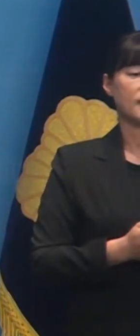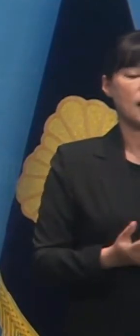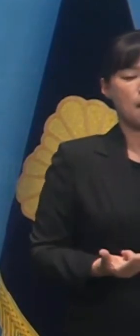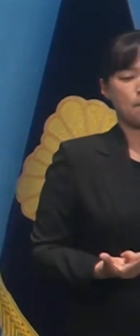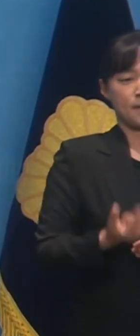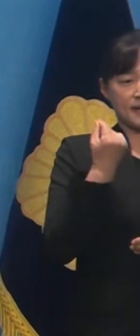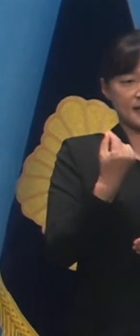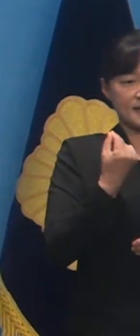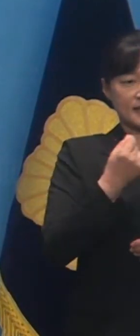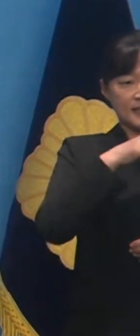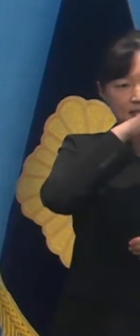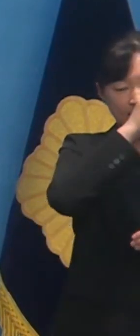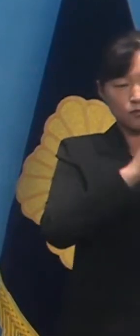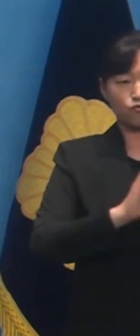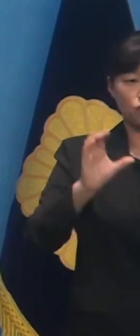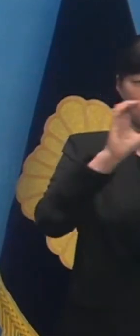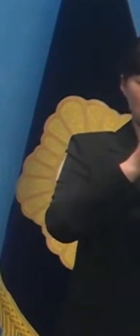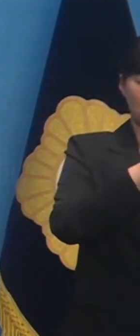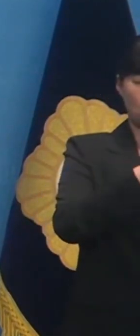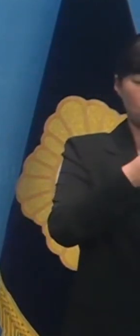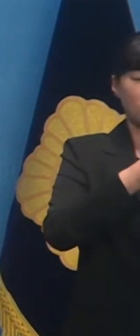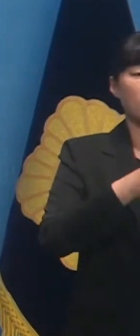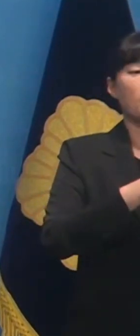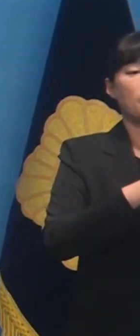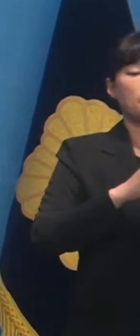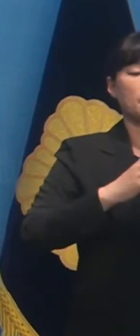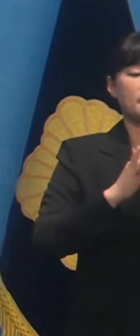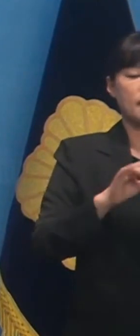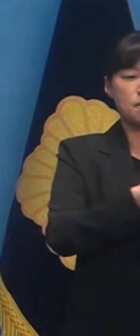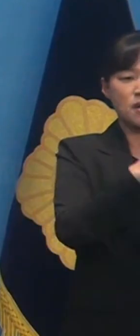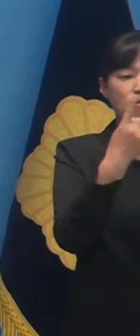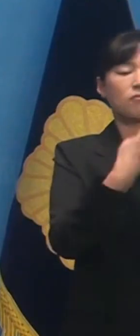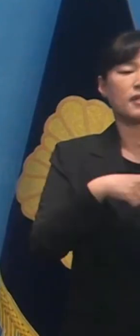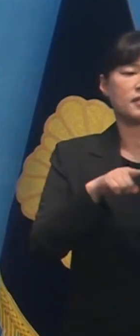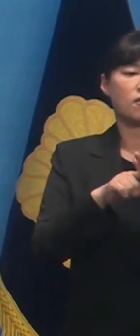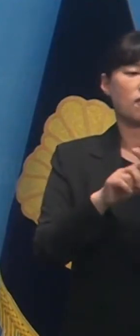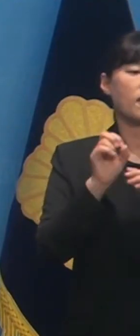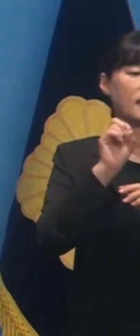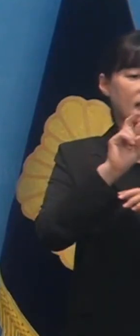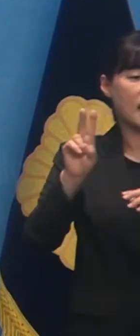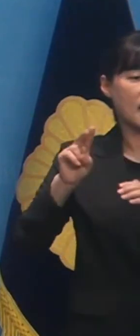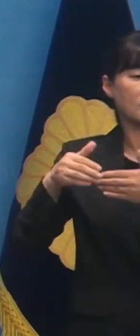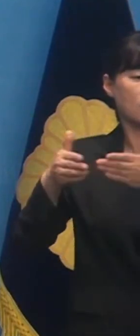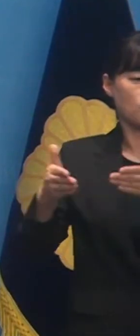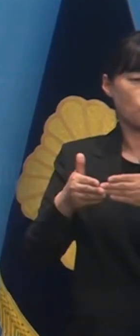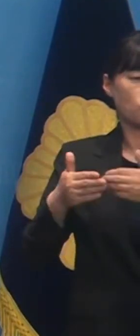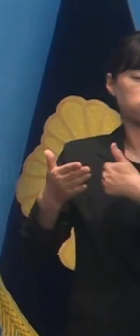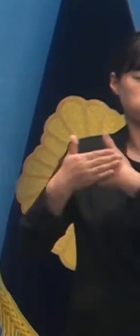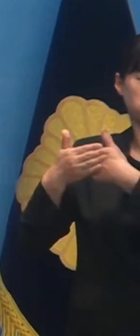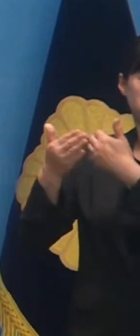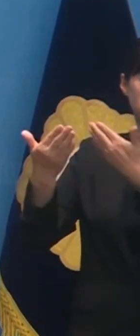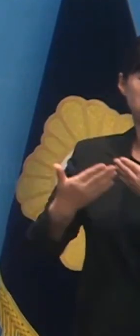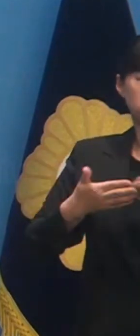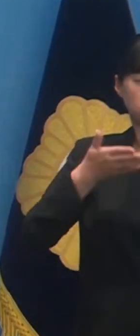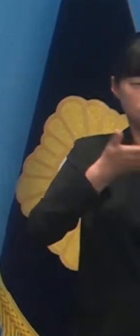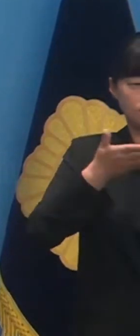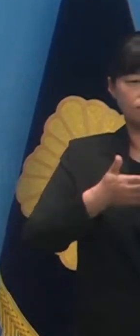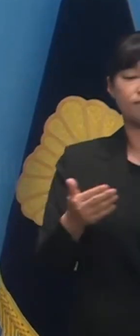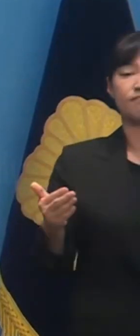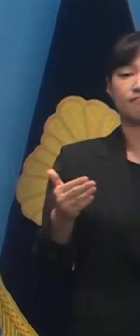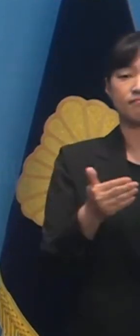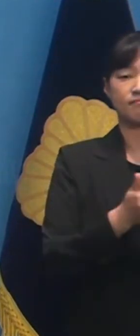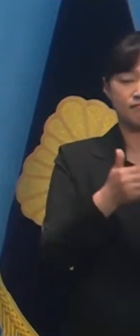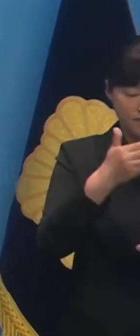신속한 추경 편성을 통한 민생 살리기에 야당도 적극 협조해 주기 바랍니다. 네,